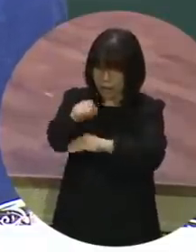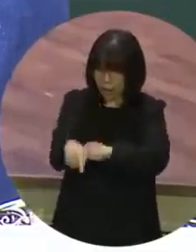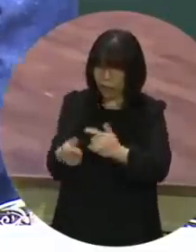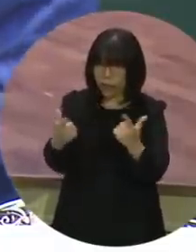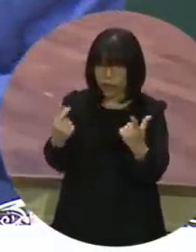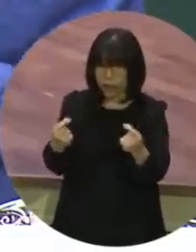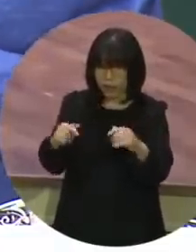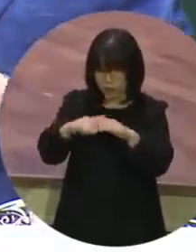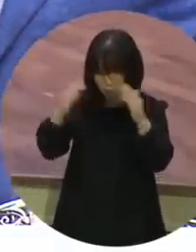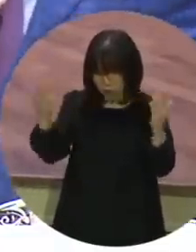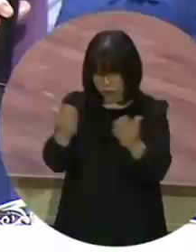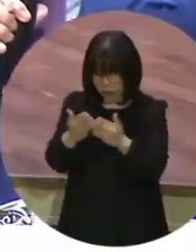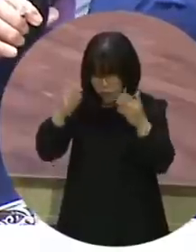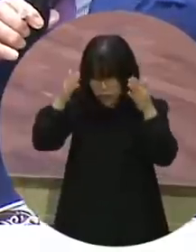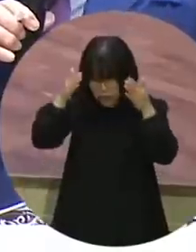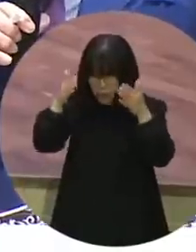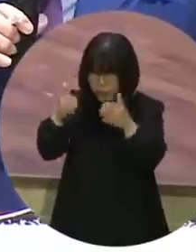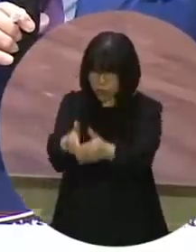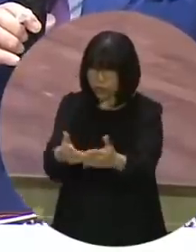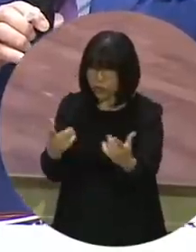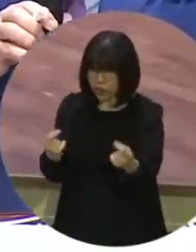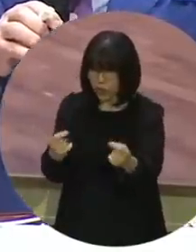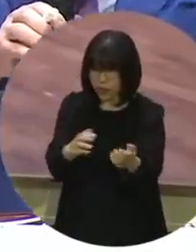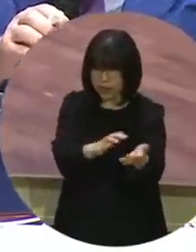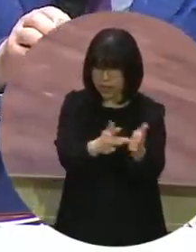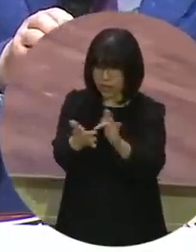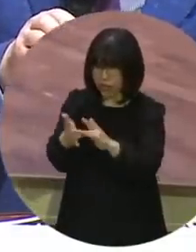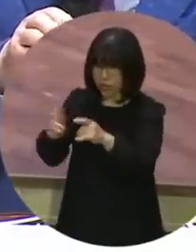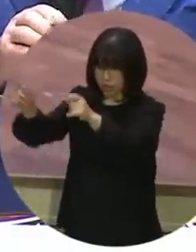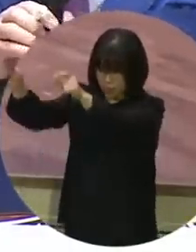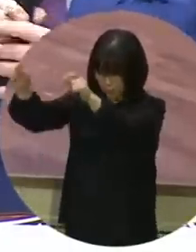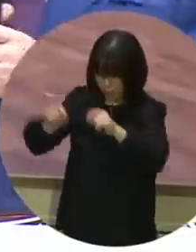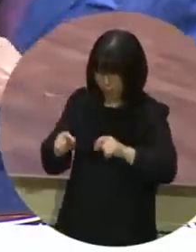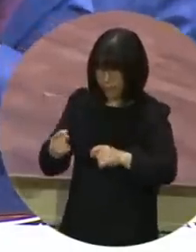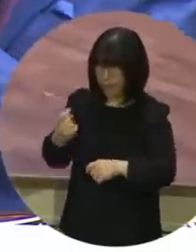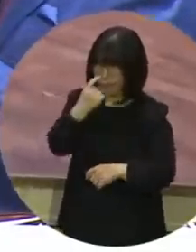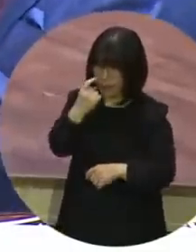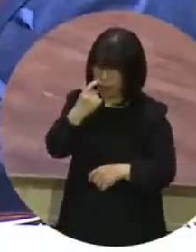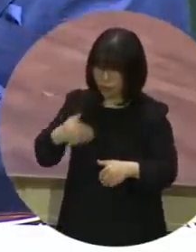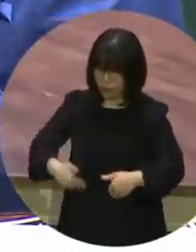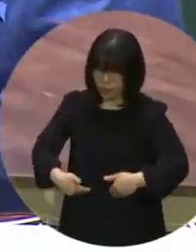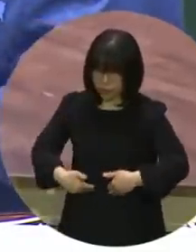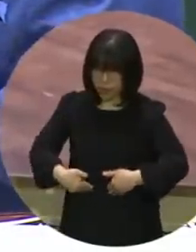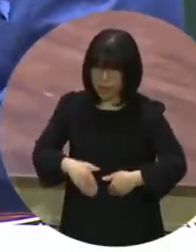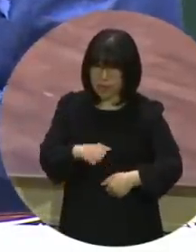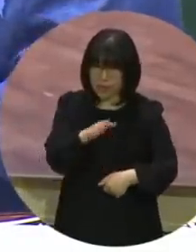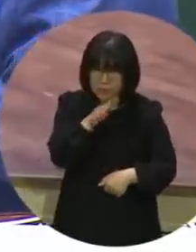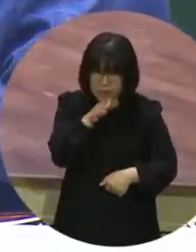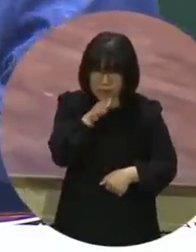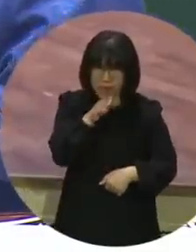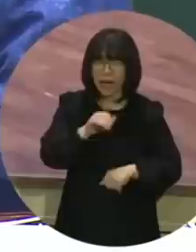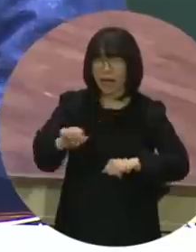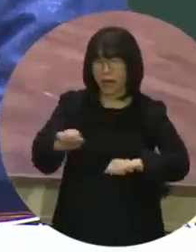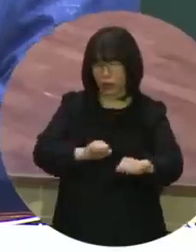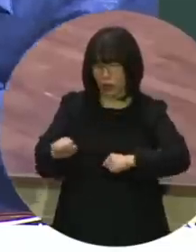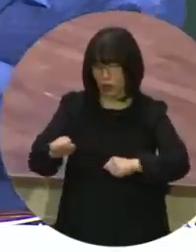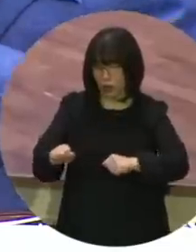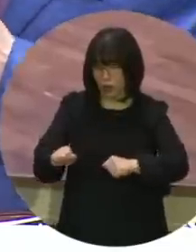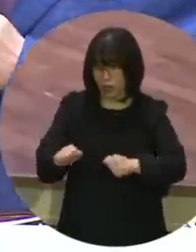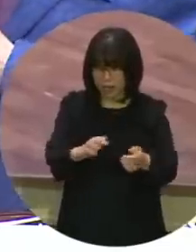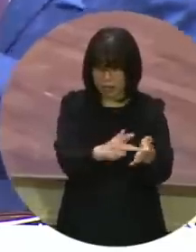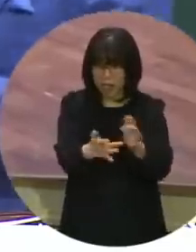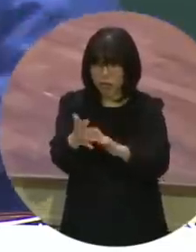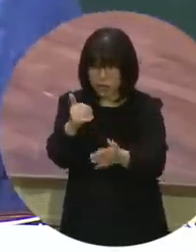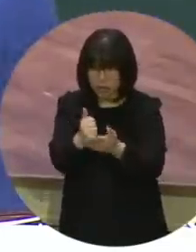이것이 내 것 되어야 돼. 예수 그리스도가 하신 이 올라웃을 나도 배워야 돼요. 이게 무슨 말이냐? 실제 행동, 행동. 예수님이